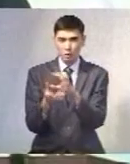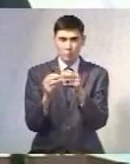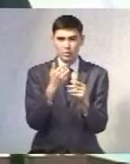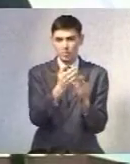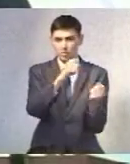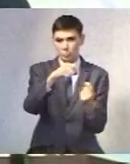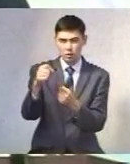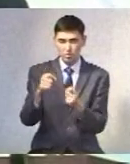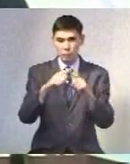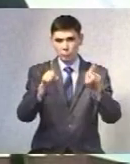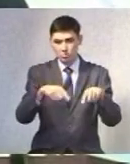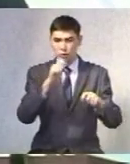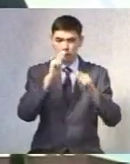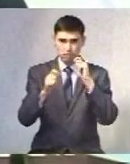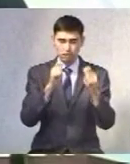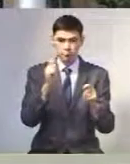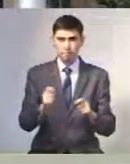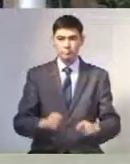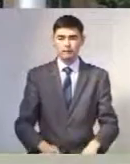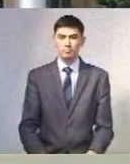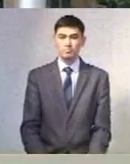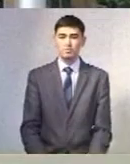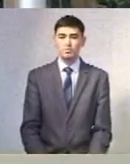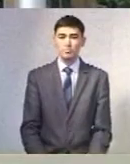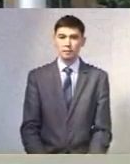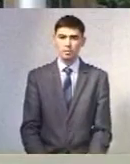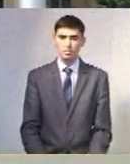будут выданы сертификаты и дипломы. Сауле Байгалиева, Ильжан Магзумов, служба новостей Семей.